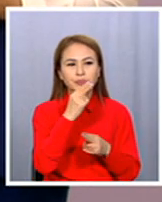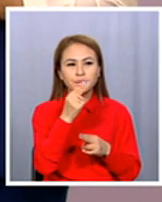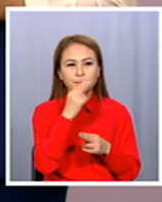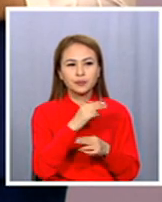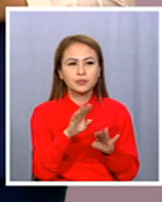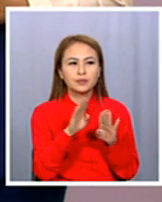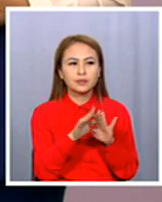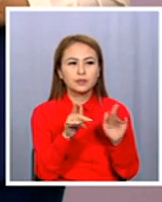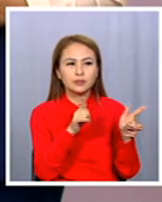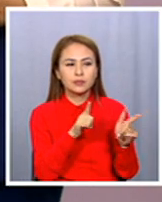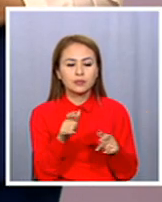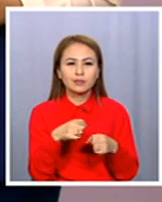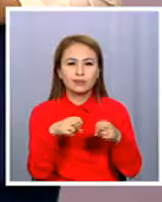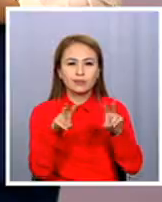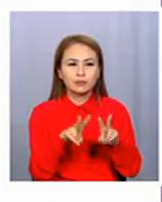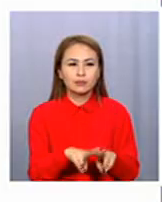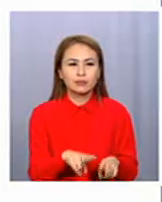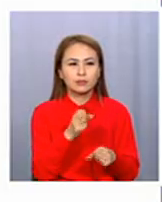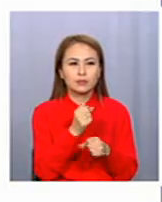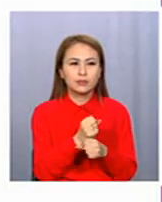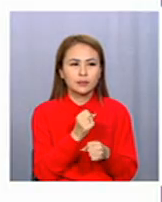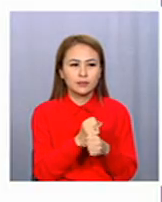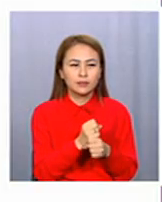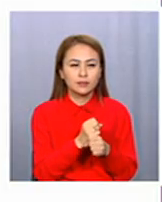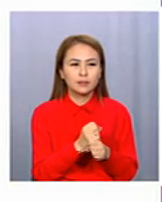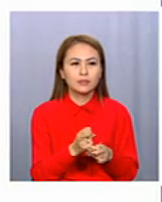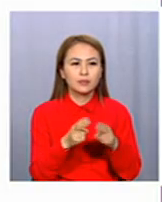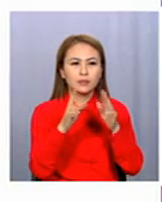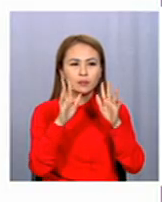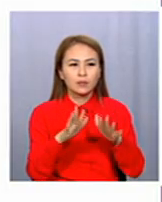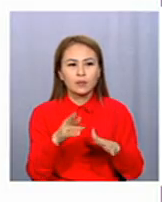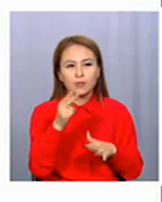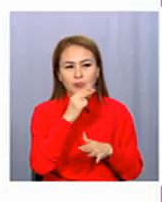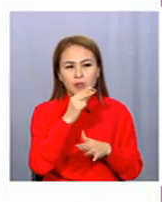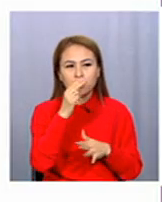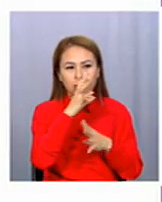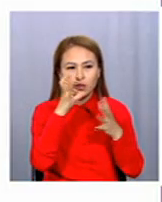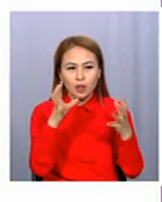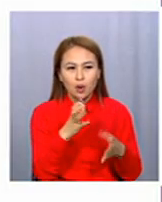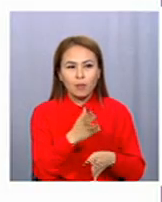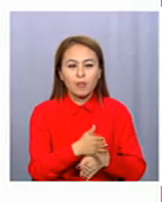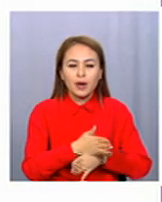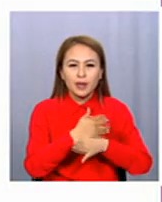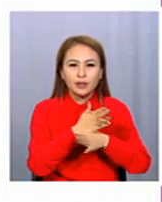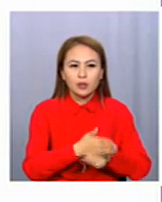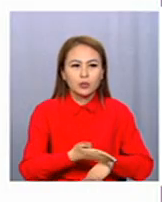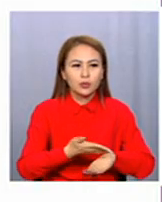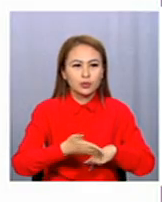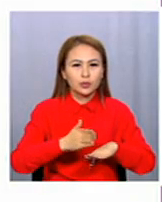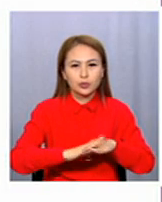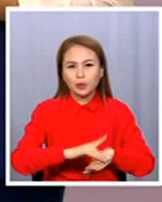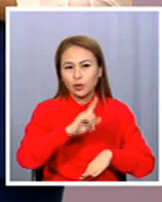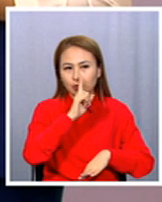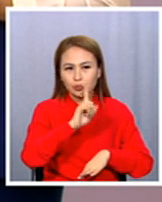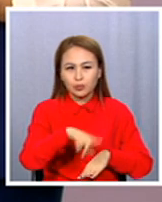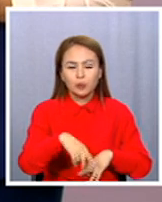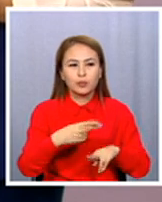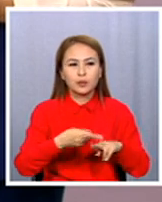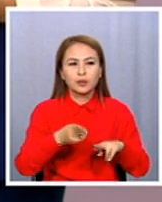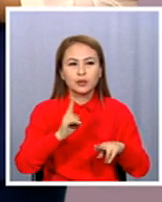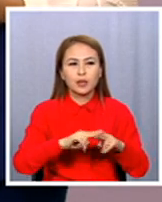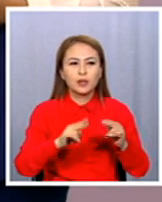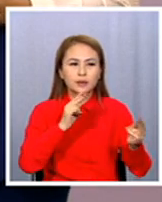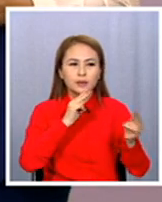ғарышкерлерге дайындалатын арнайы тағам. Ғарыш жағдайында бұл тағамдарды сақтау, пайдалану қиын емес.